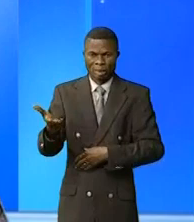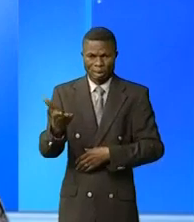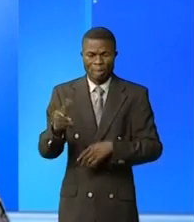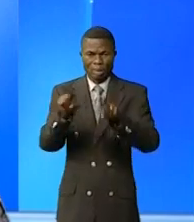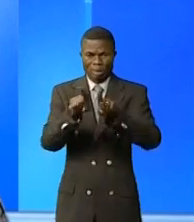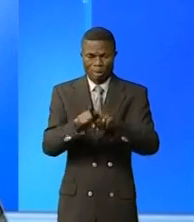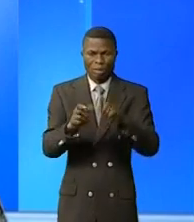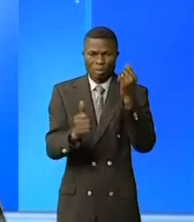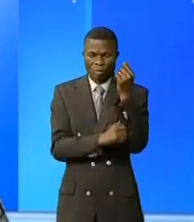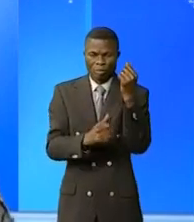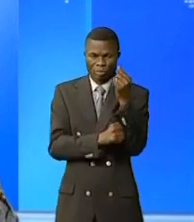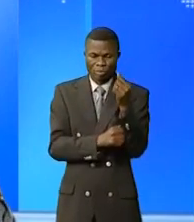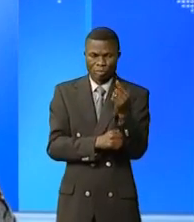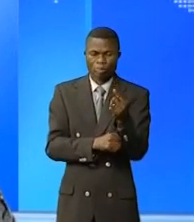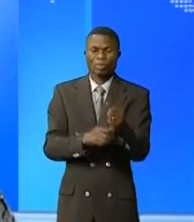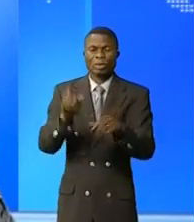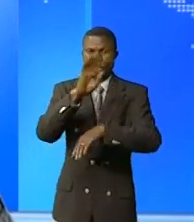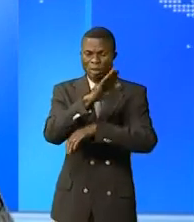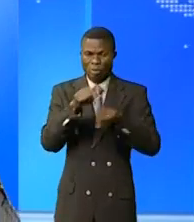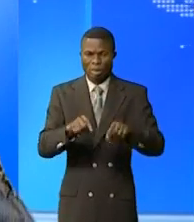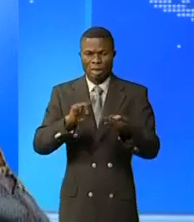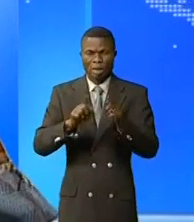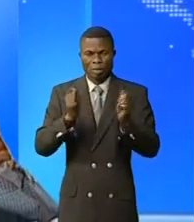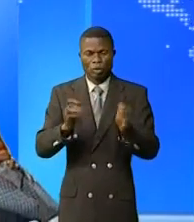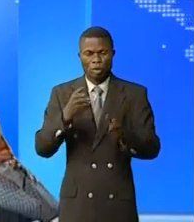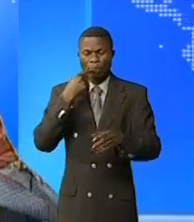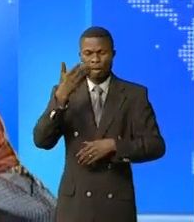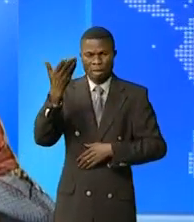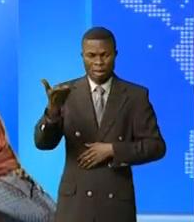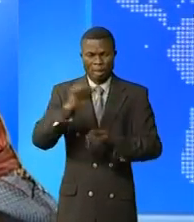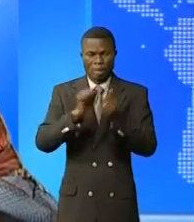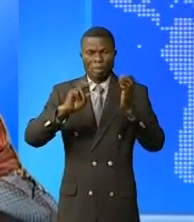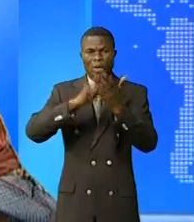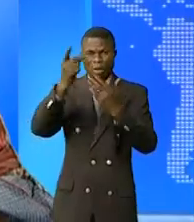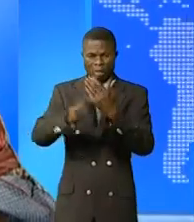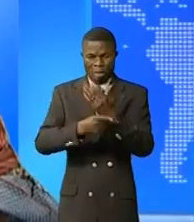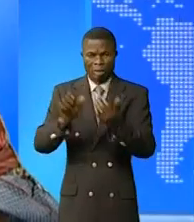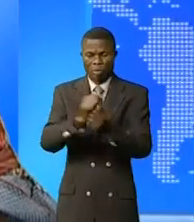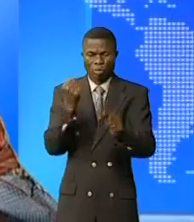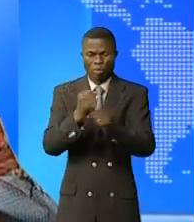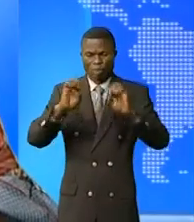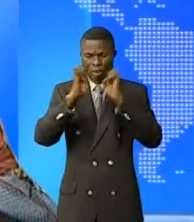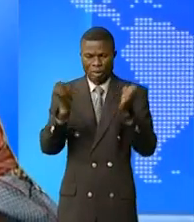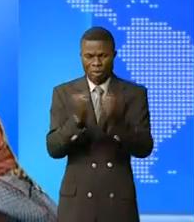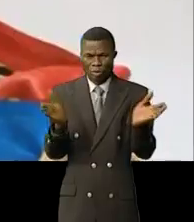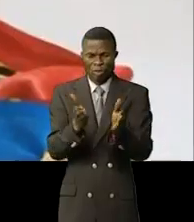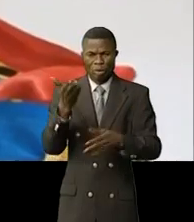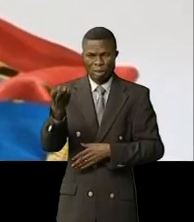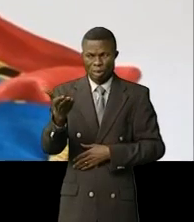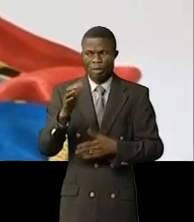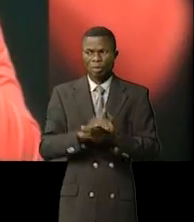aussi question dans cette édition de la mi-journée. Notre consoeur Mireille Ndeke parle de ce programme du secteur des PME.